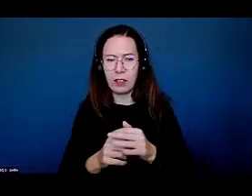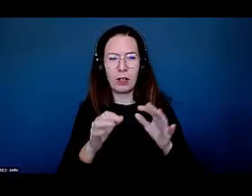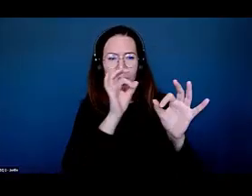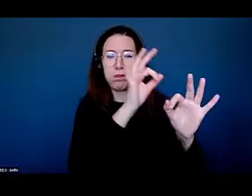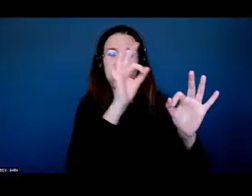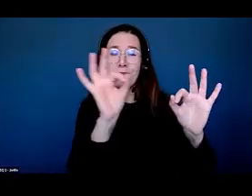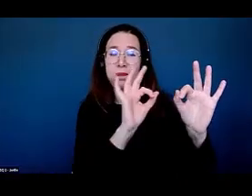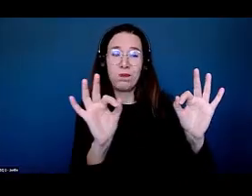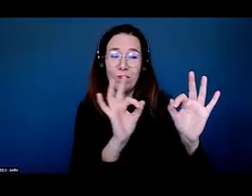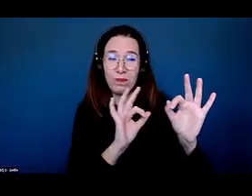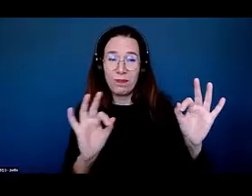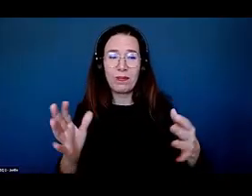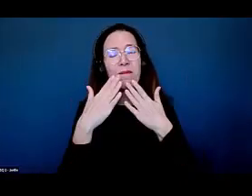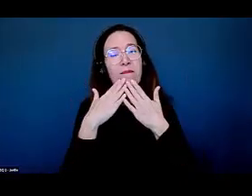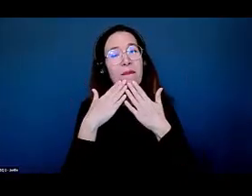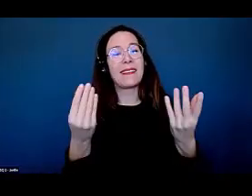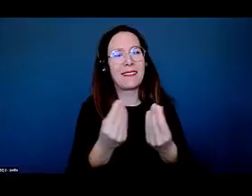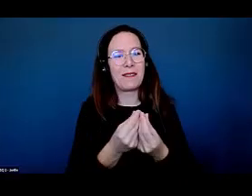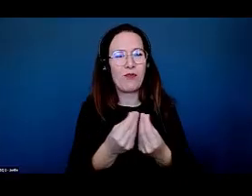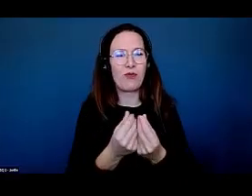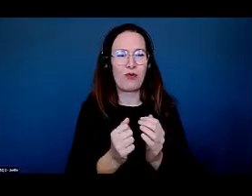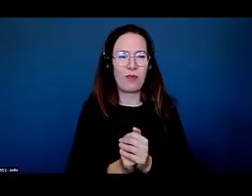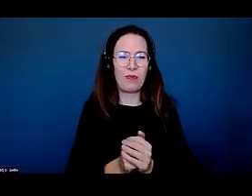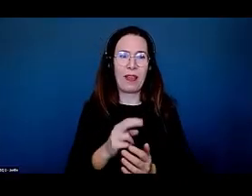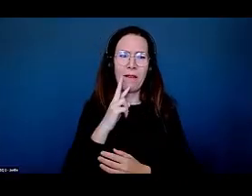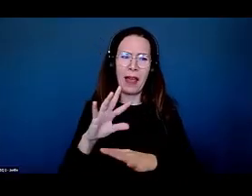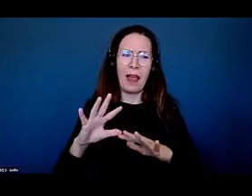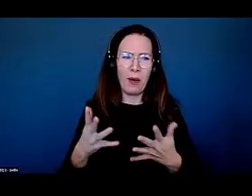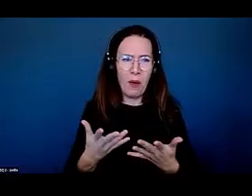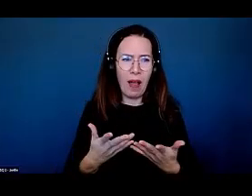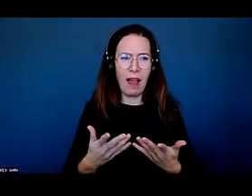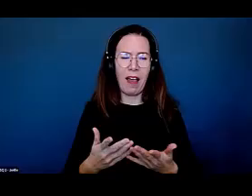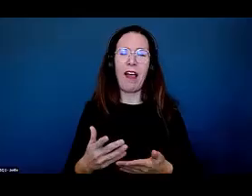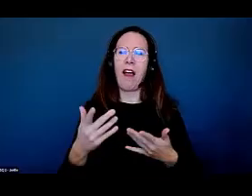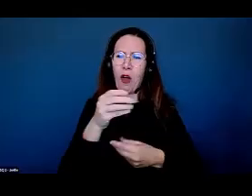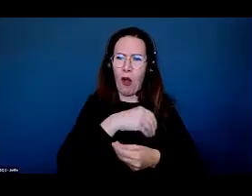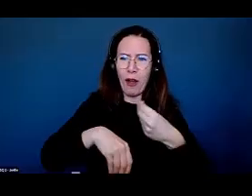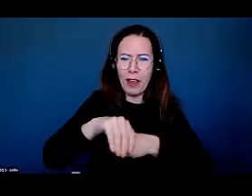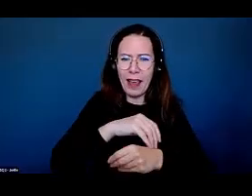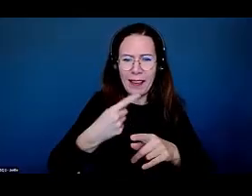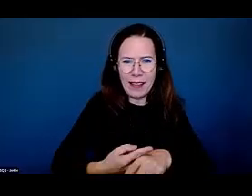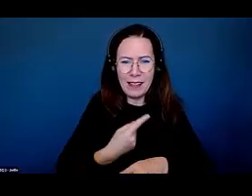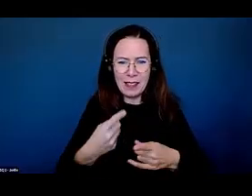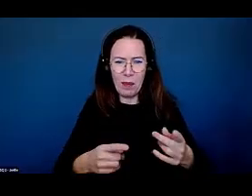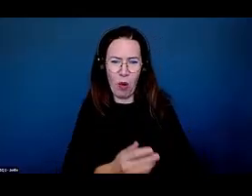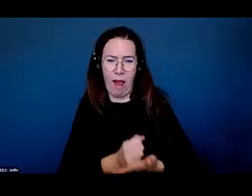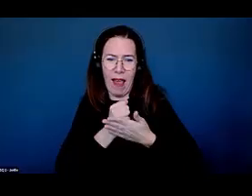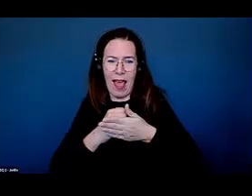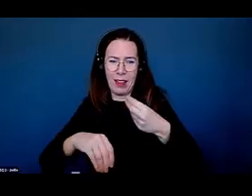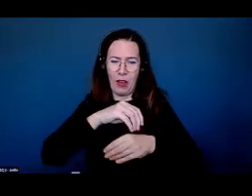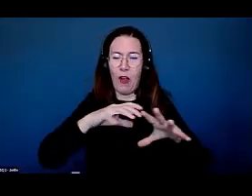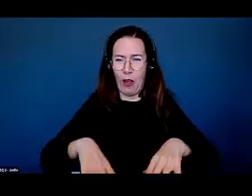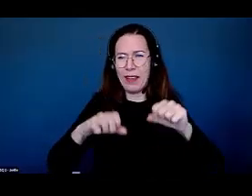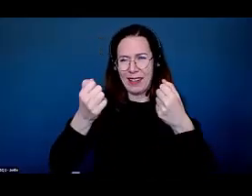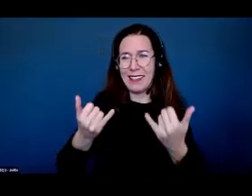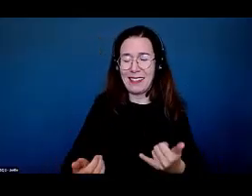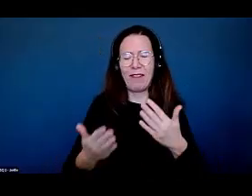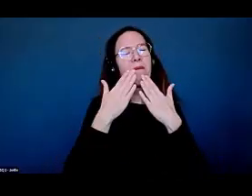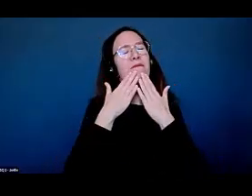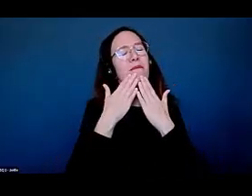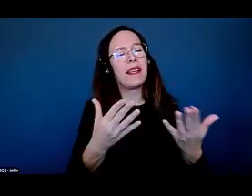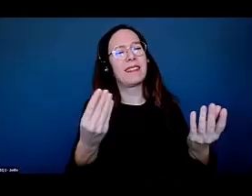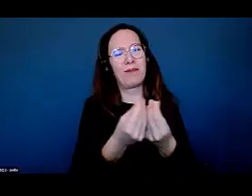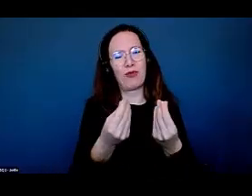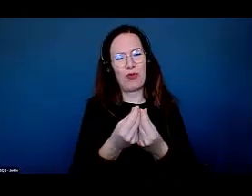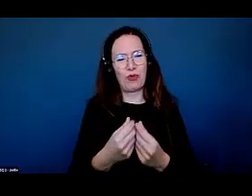les personnes ici sur l'écran ont vraiment contribué à façonner les sessions que nous avons organisées ce mois-ci. Donc,